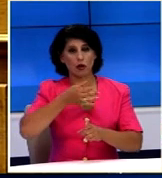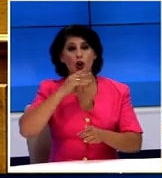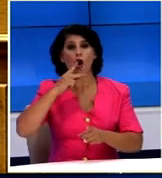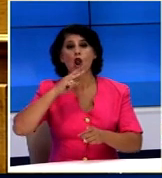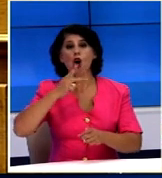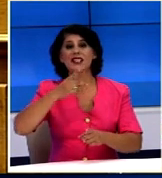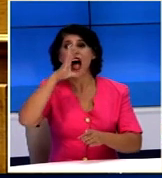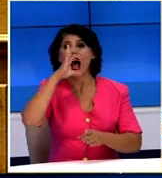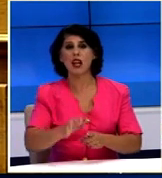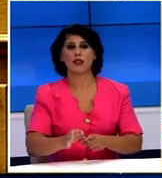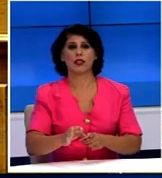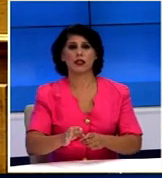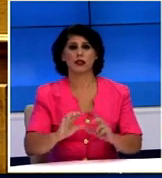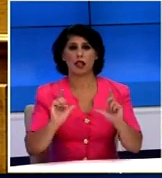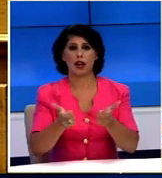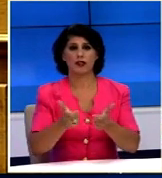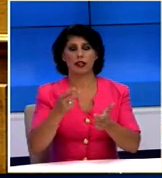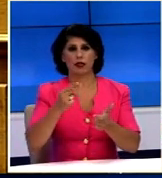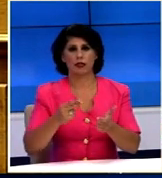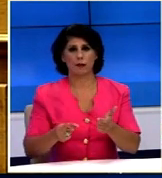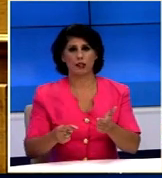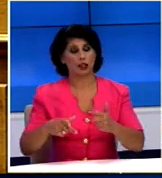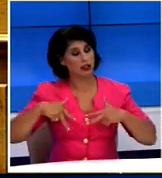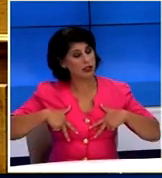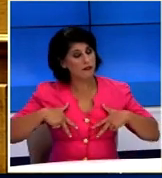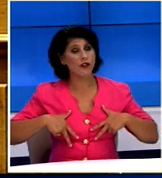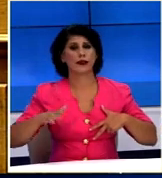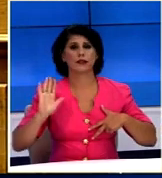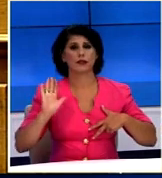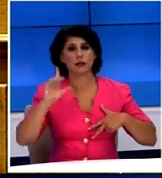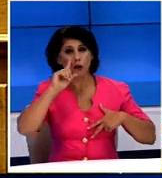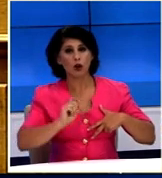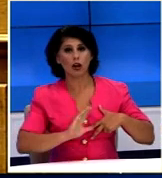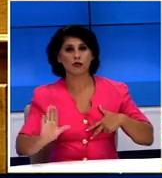αλήθειας στα εθνικά θέματα και της κυβέρνησης είναι καθήκον. Της εκάστοτε κυβέρνησης.